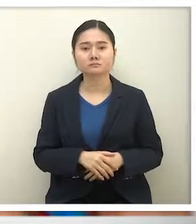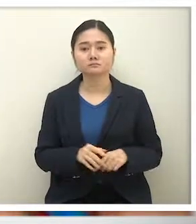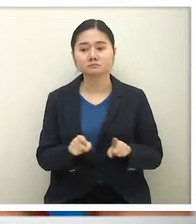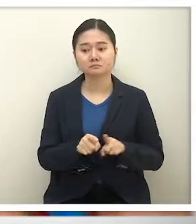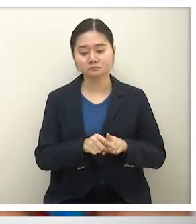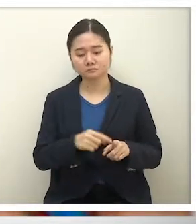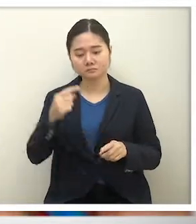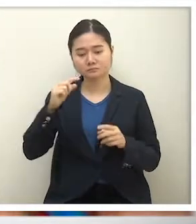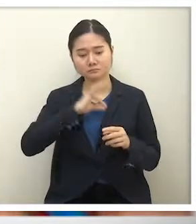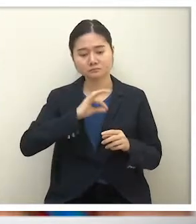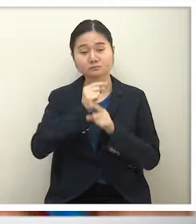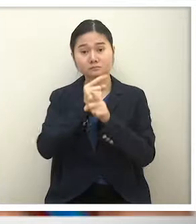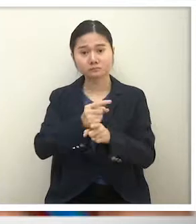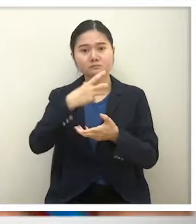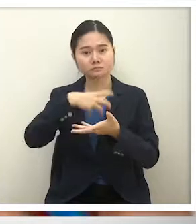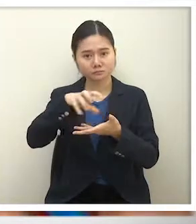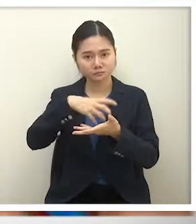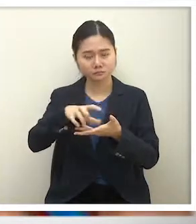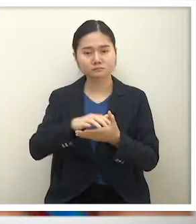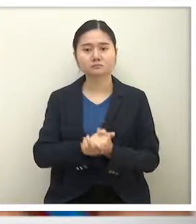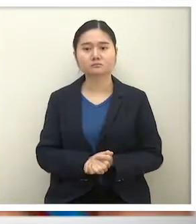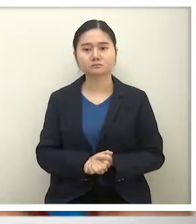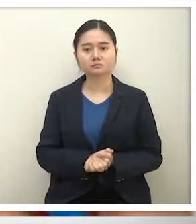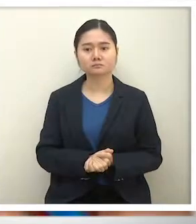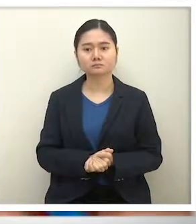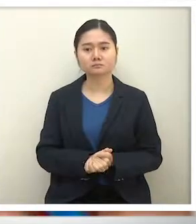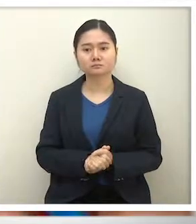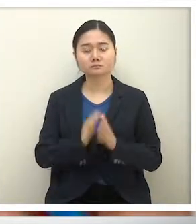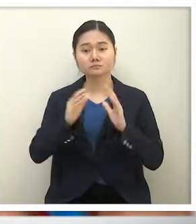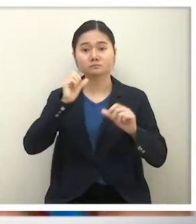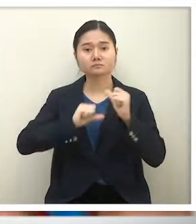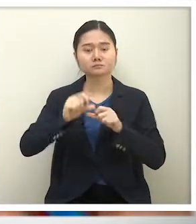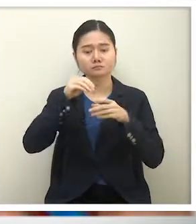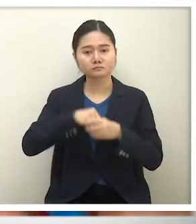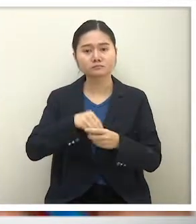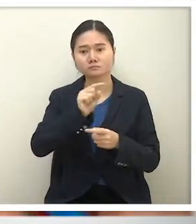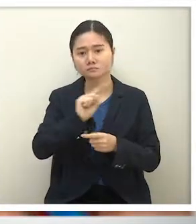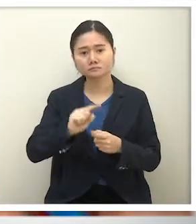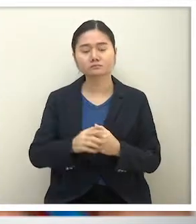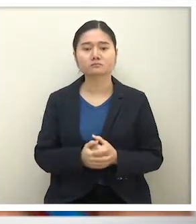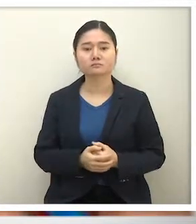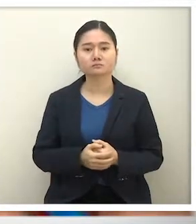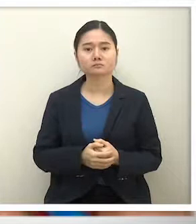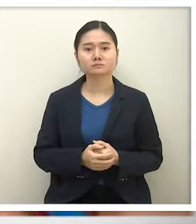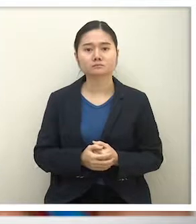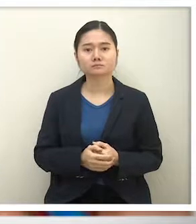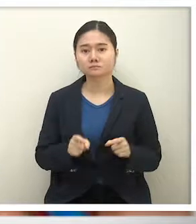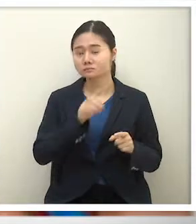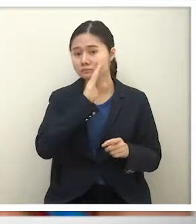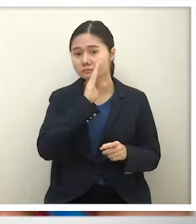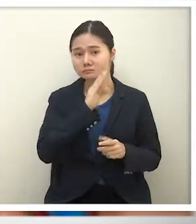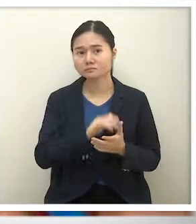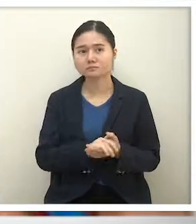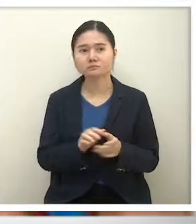ามเนื้อหารู้เล่าเรื่องใช่ไหมว่าตัวละครอยู่ตรงไหนคือถ้าเรามีแต่ตัวละ